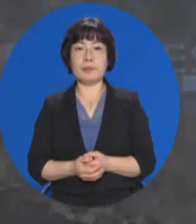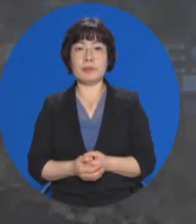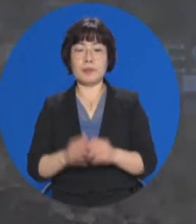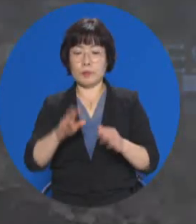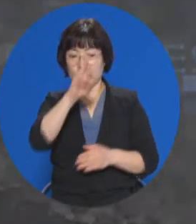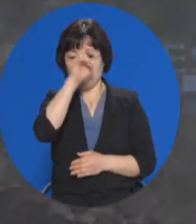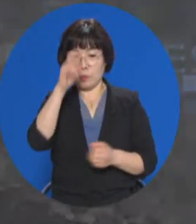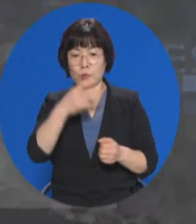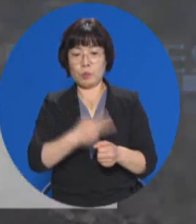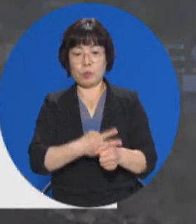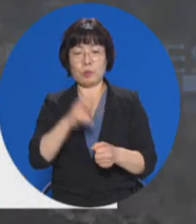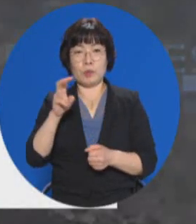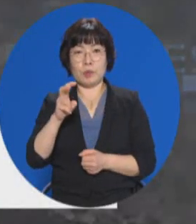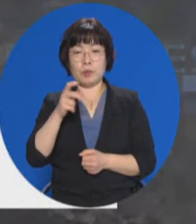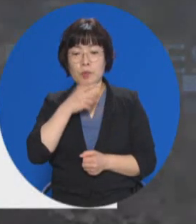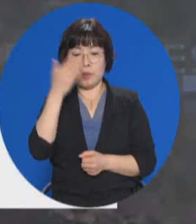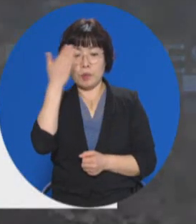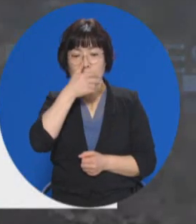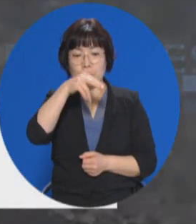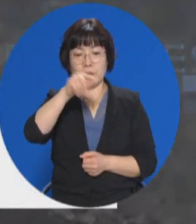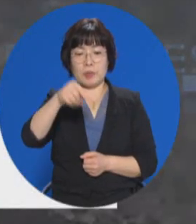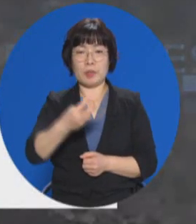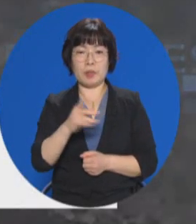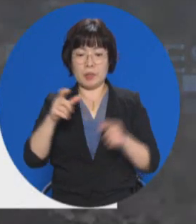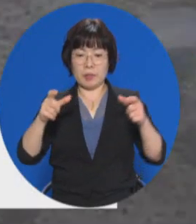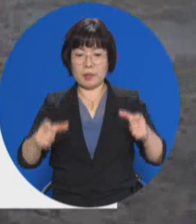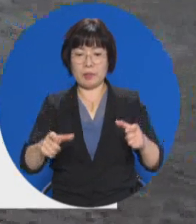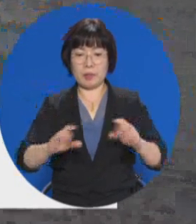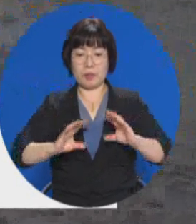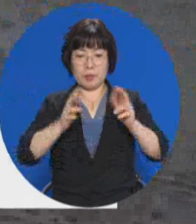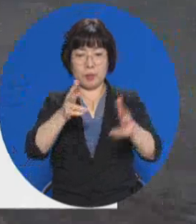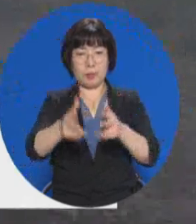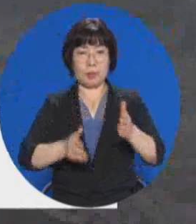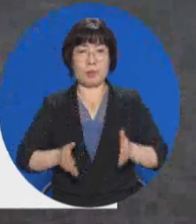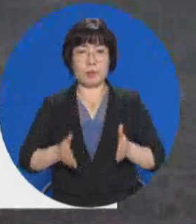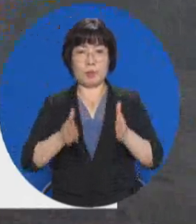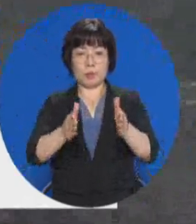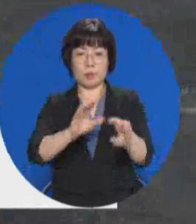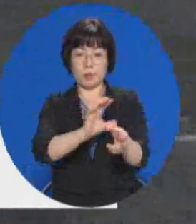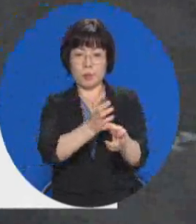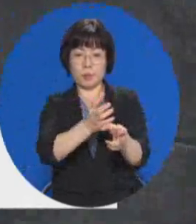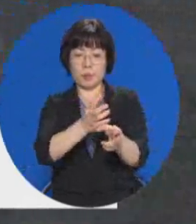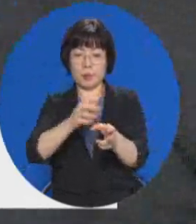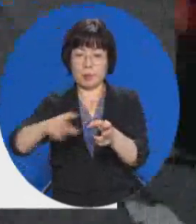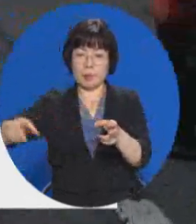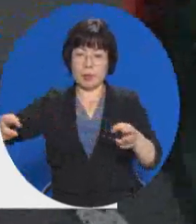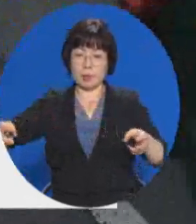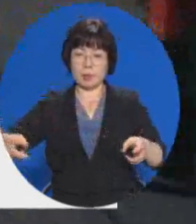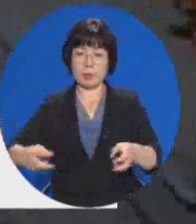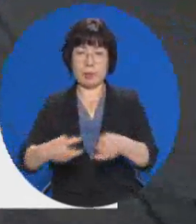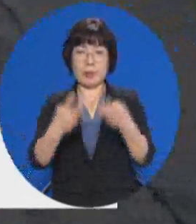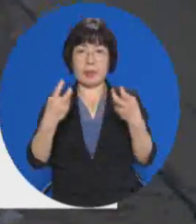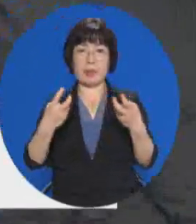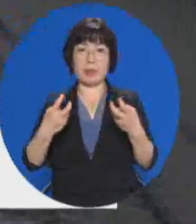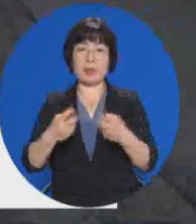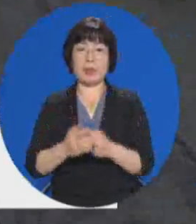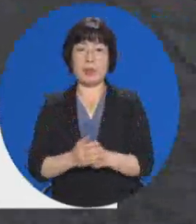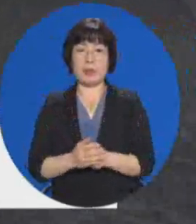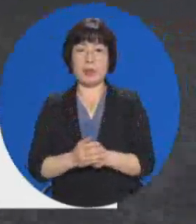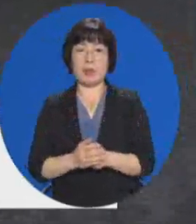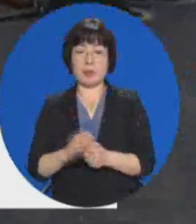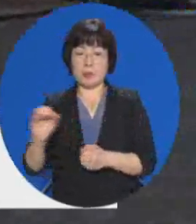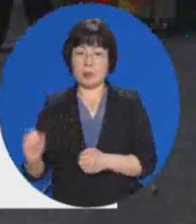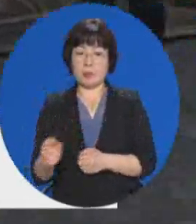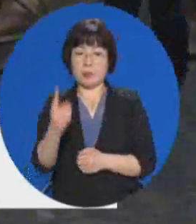오늘 오후 2시 10분쯤 여수시 정량동 여수 국가산단 도로에서 탱크로리와 컨테이너 트럭이 충돌했습니다.